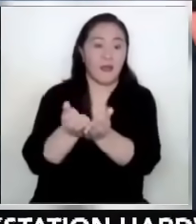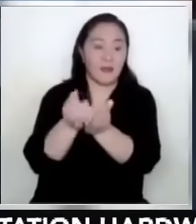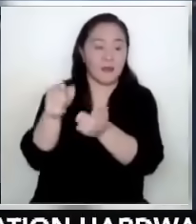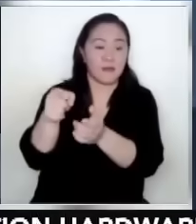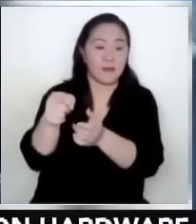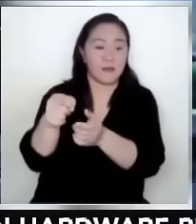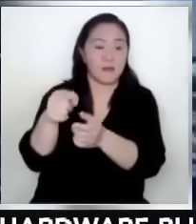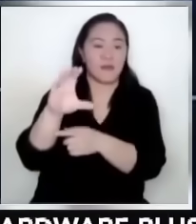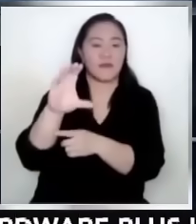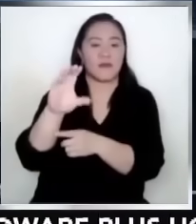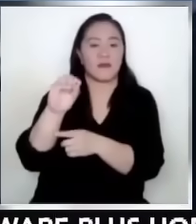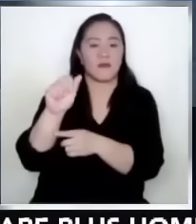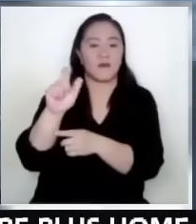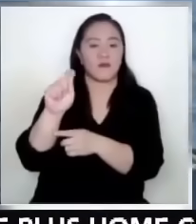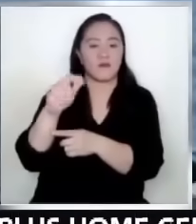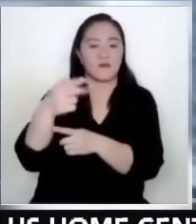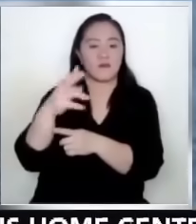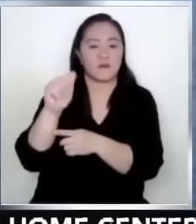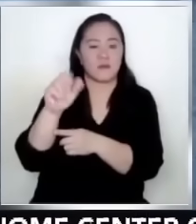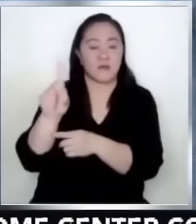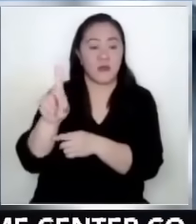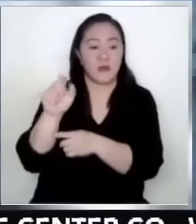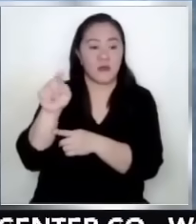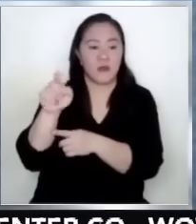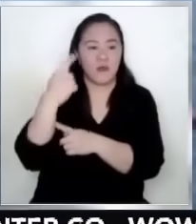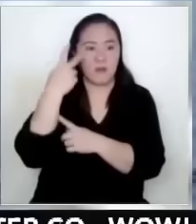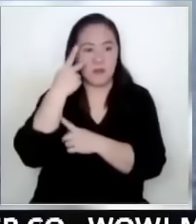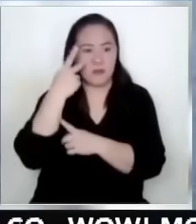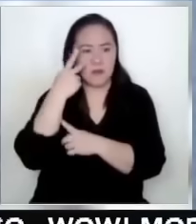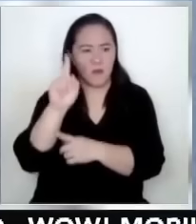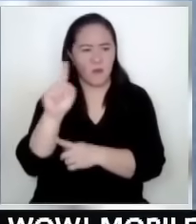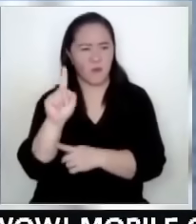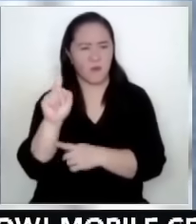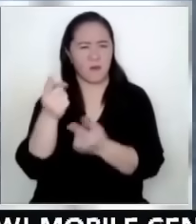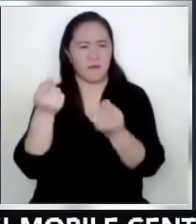sa isinasagawang operasyon ng BIFAR.